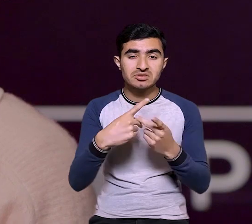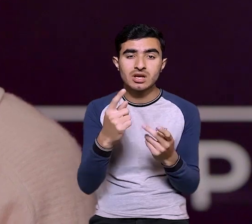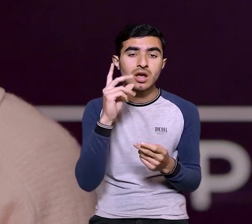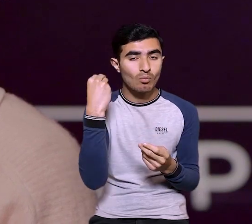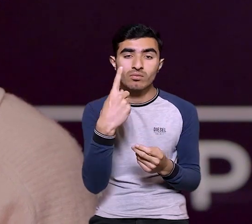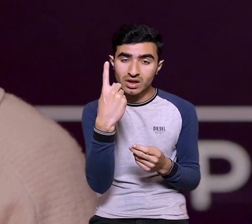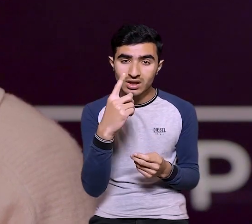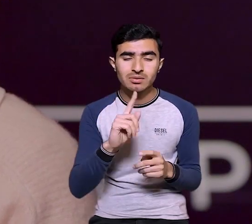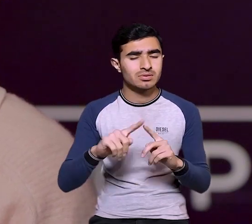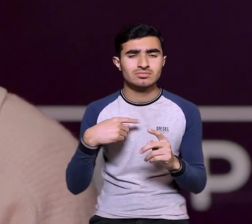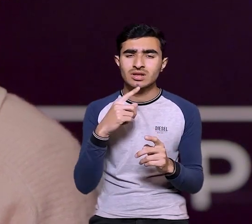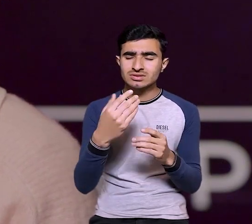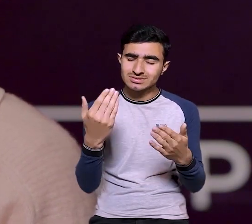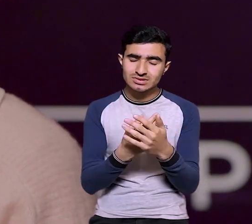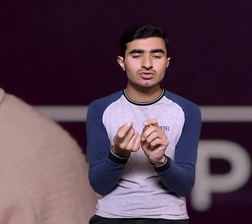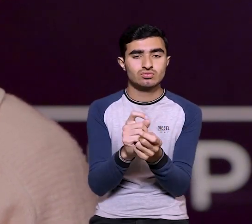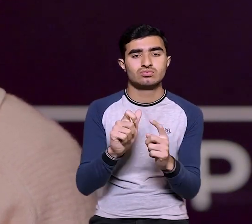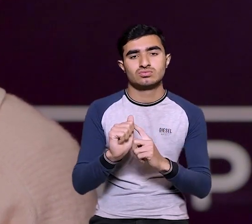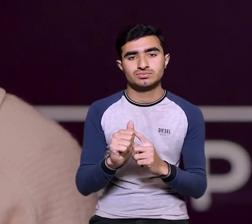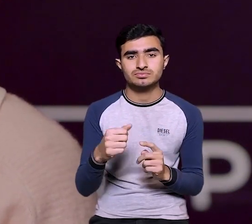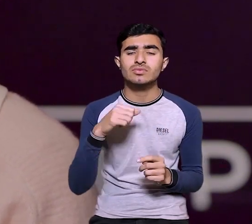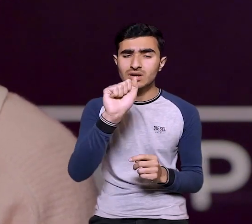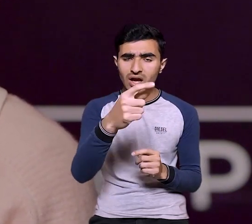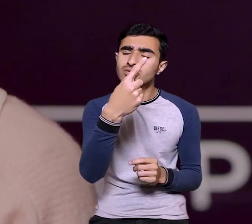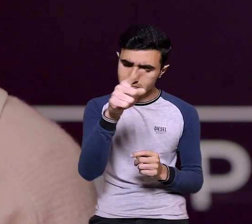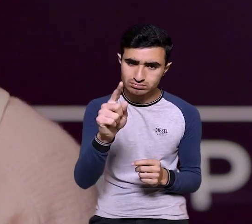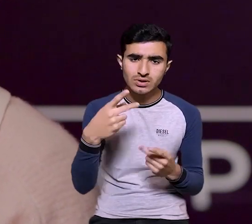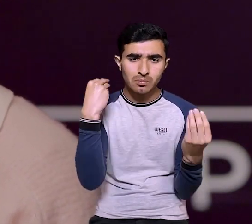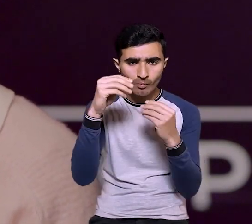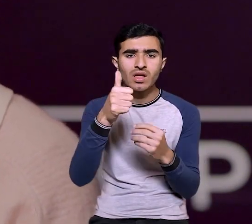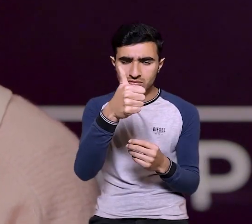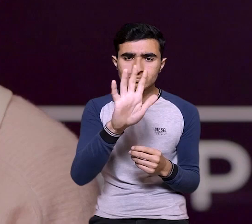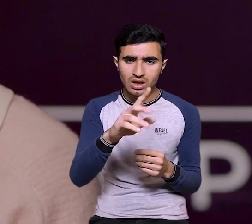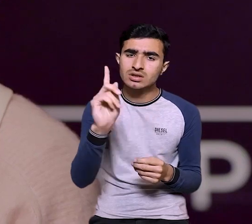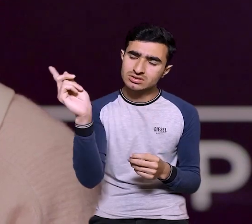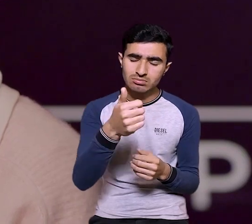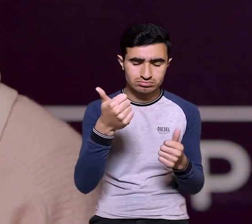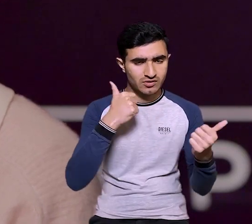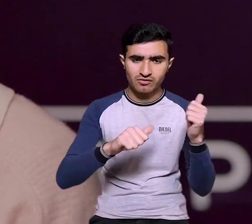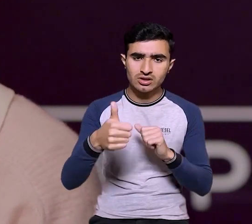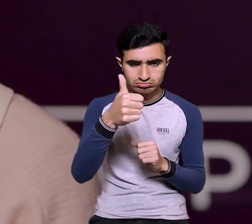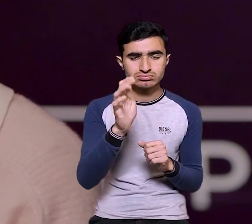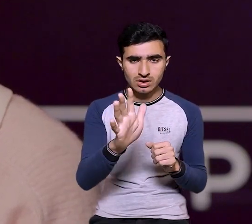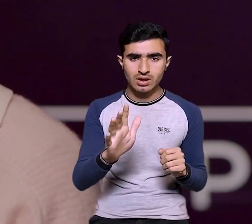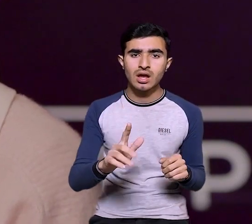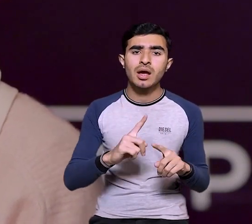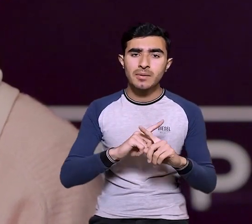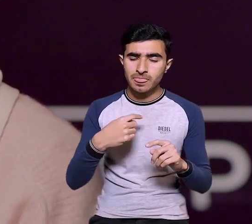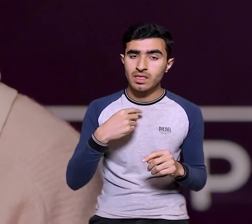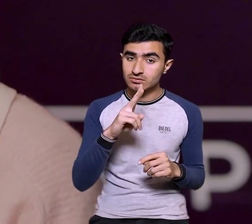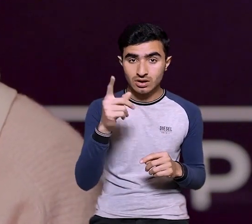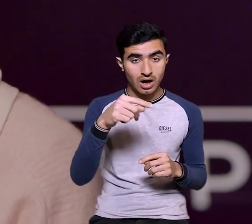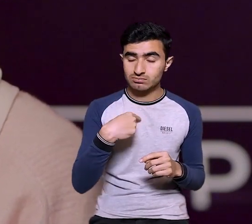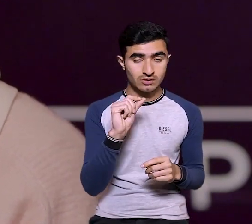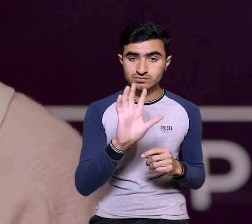in having running a beauty salon or running a fashion house. There's nothing bad in it. I don't say that. I love it. I appreciate it. But